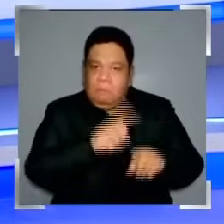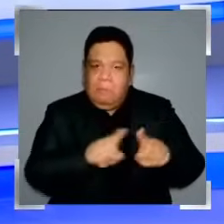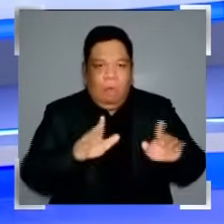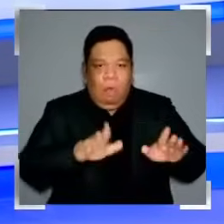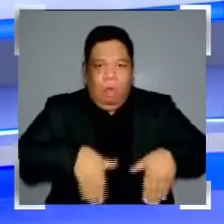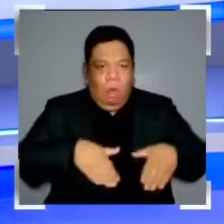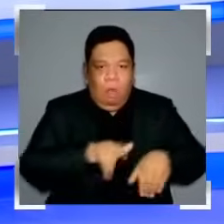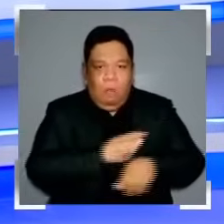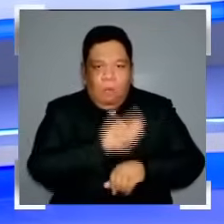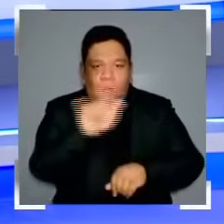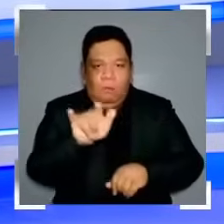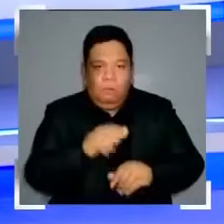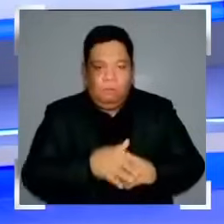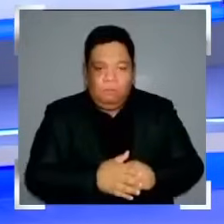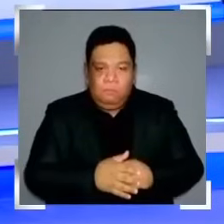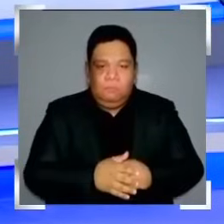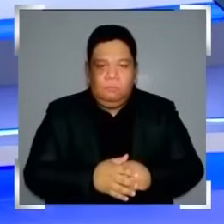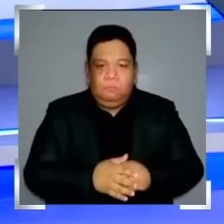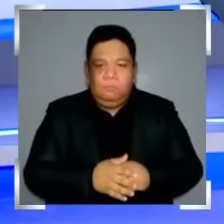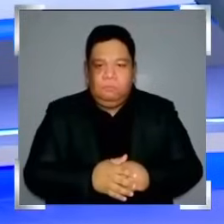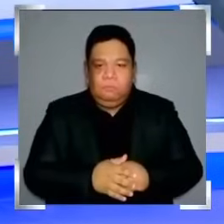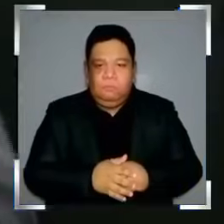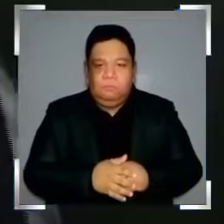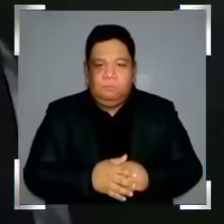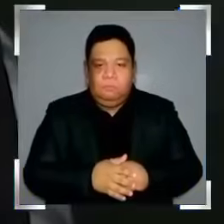nakakaalis. Saksi si Bon Aquino.